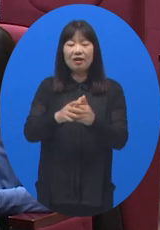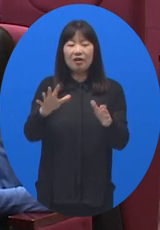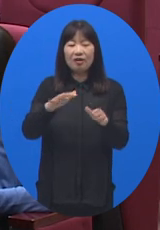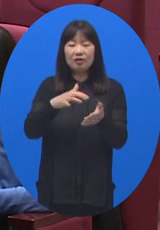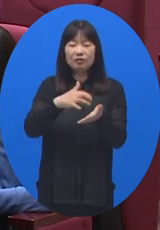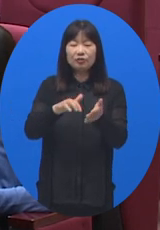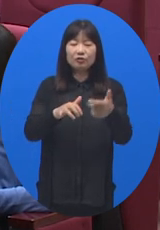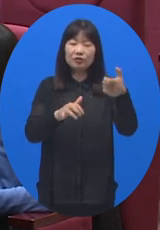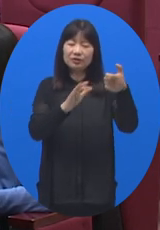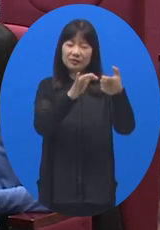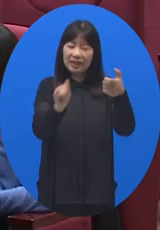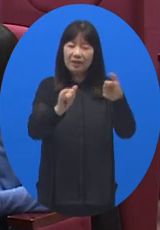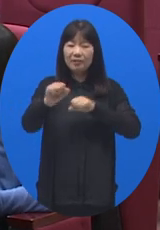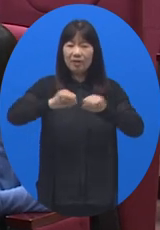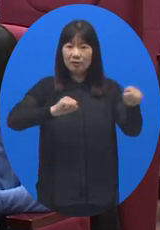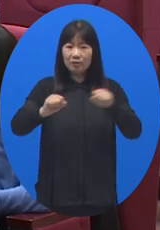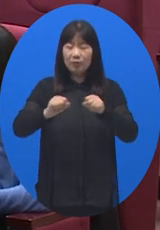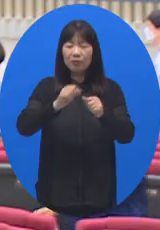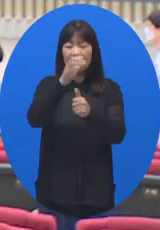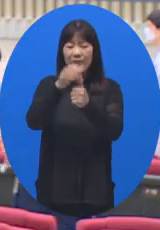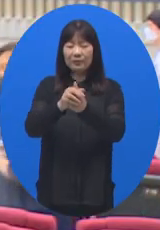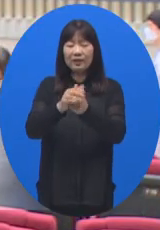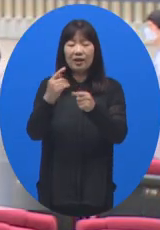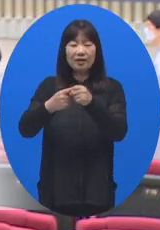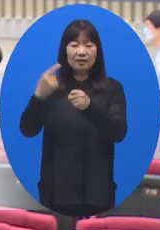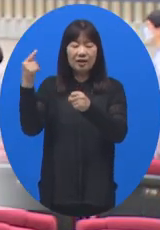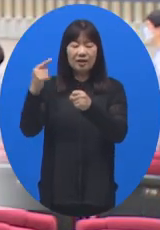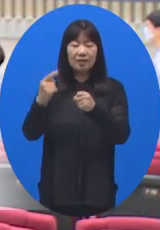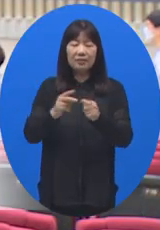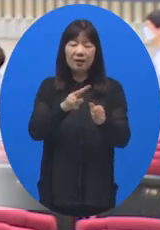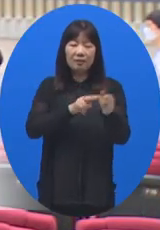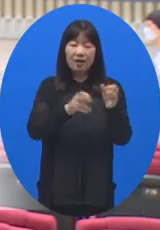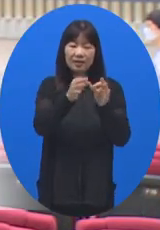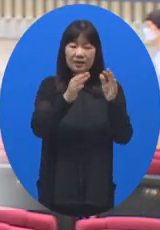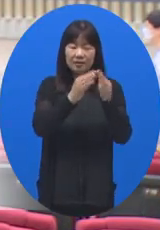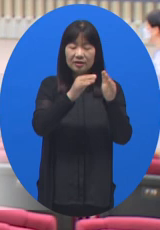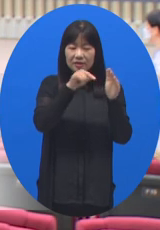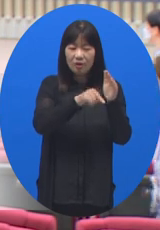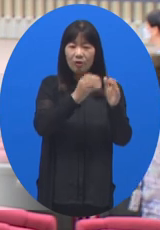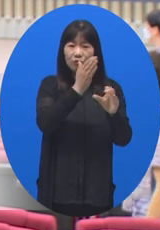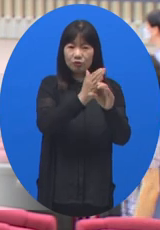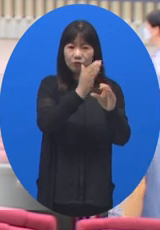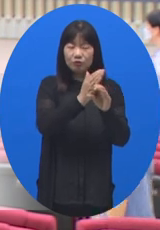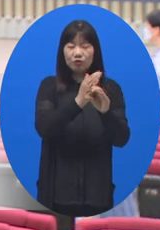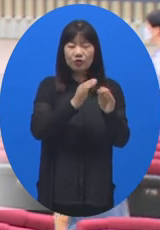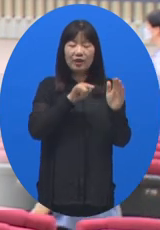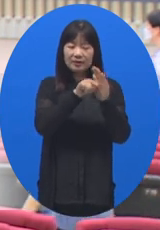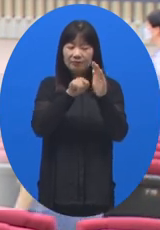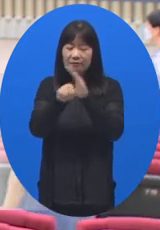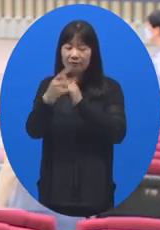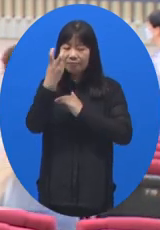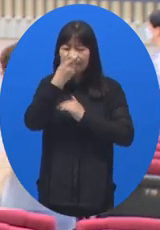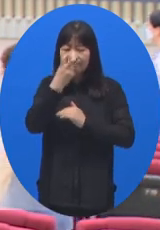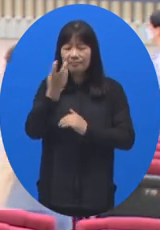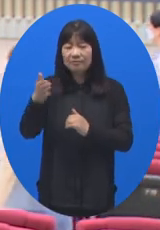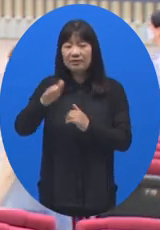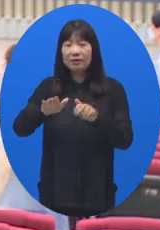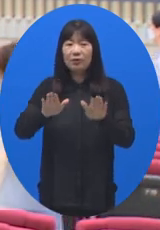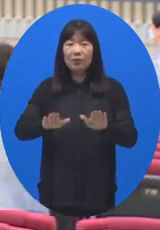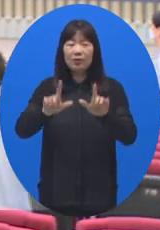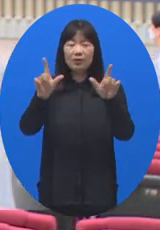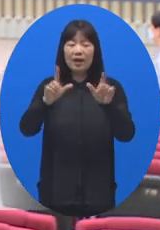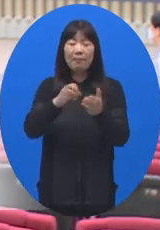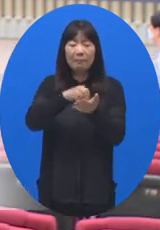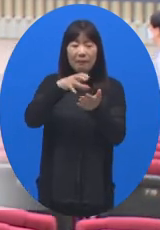60명의 서포터즈가 활동합니다 청년의 는 편의점이 주로 실태 조사를 하는 둥 했으나 올해는